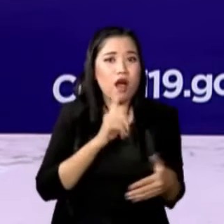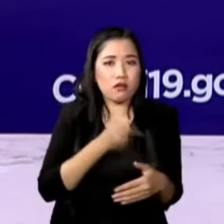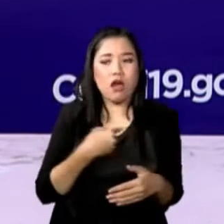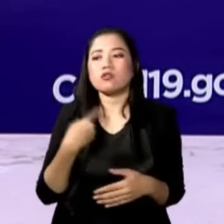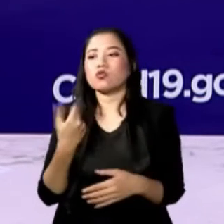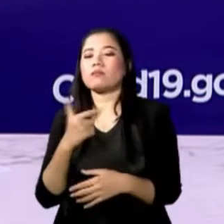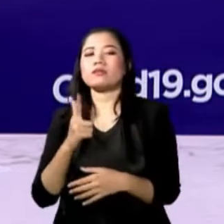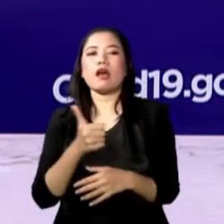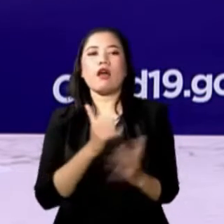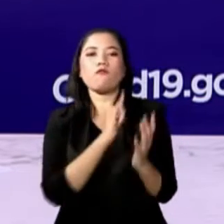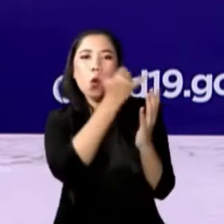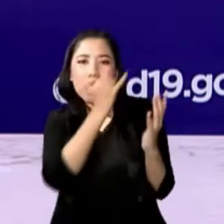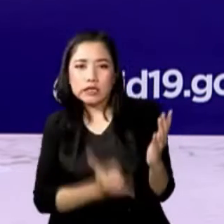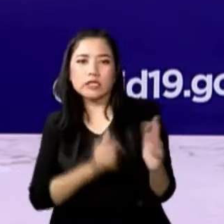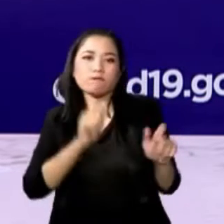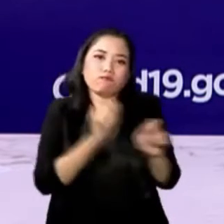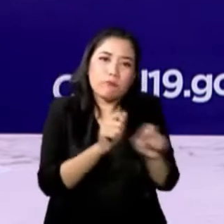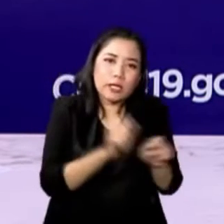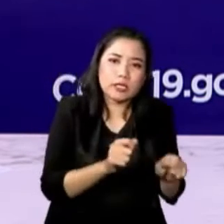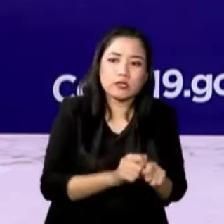dapat terus meningkat secara signifikan.